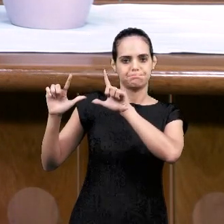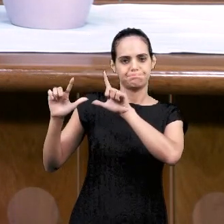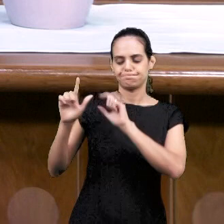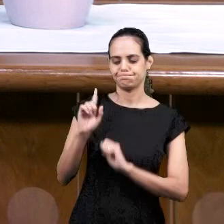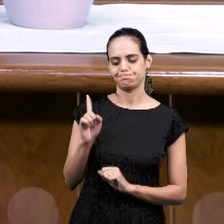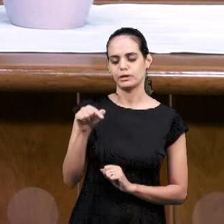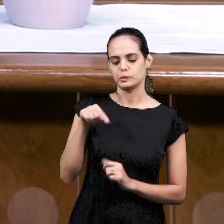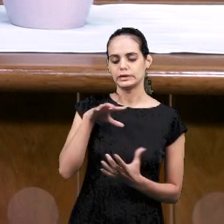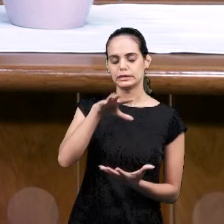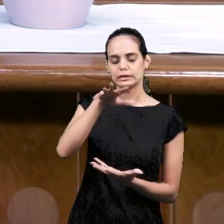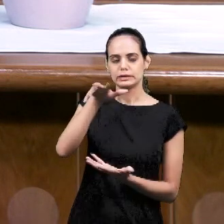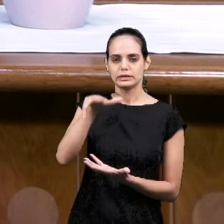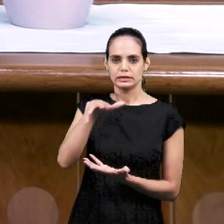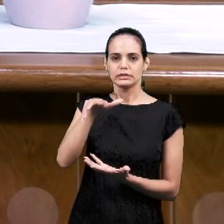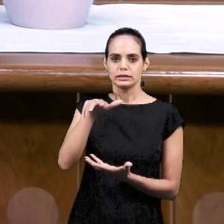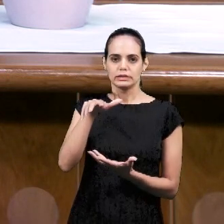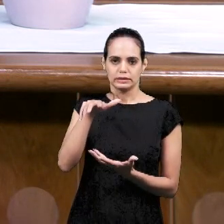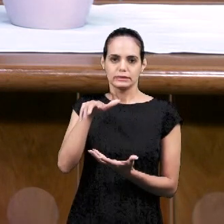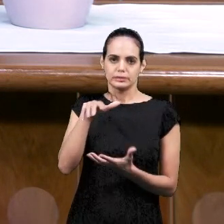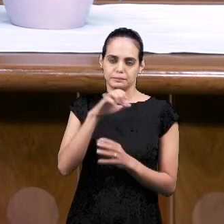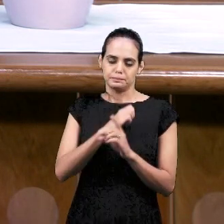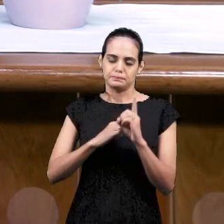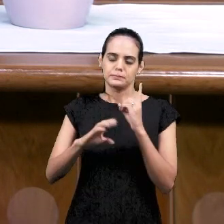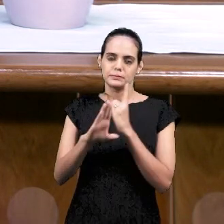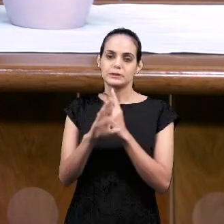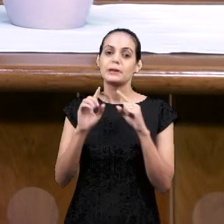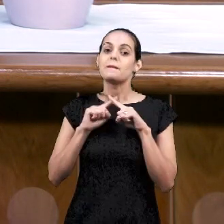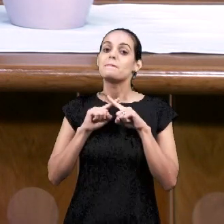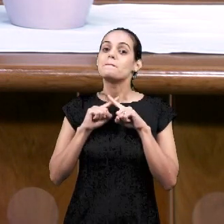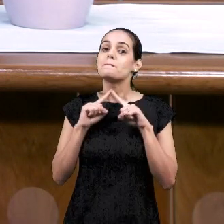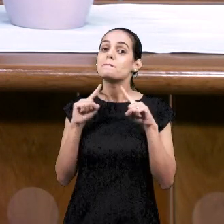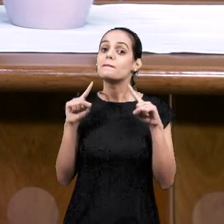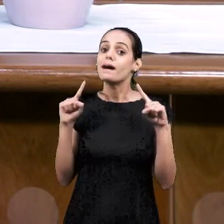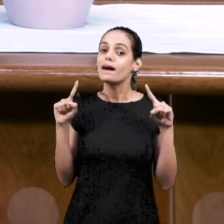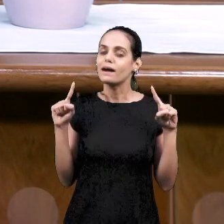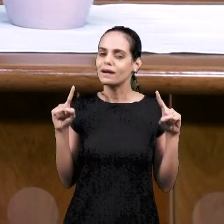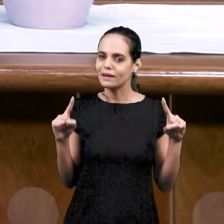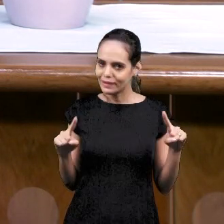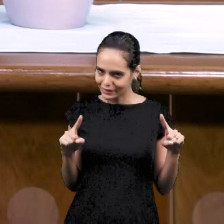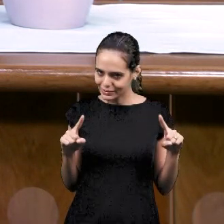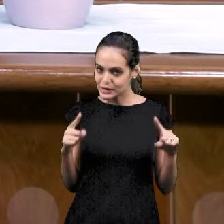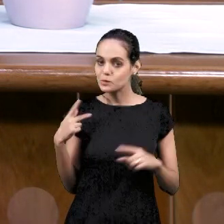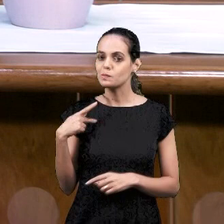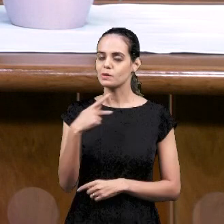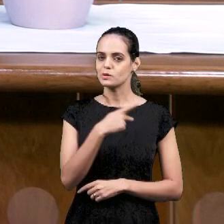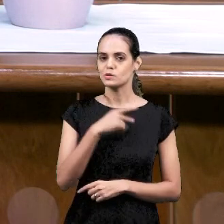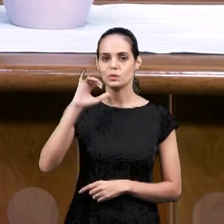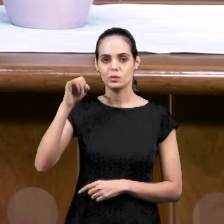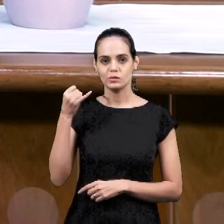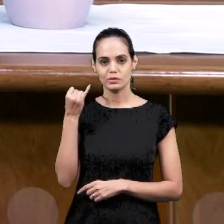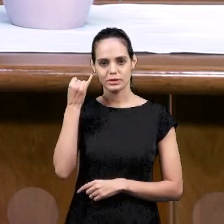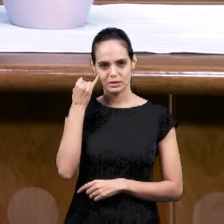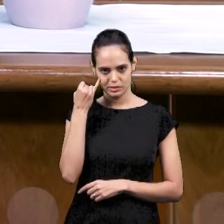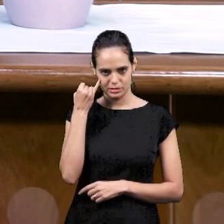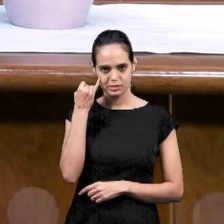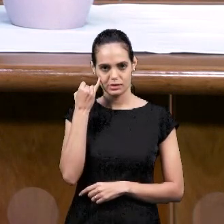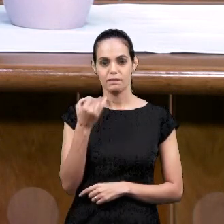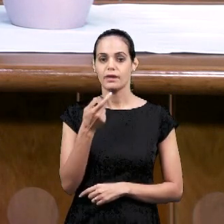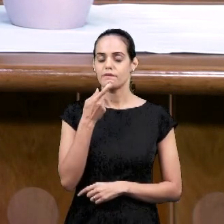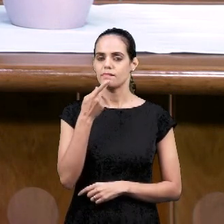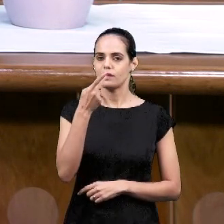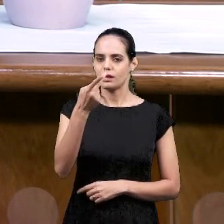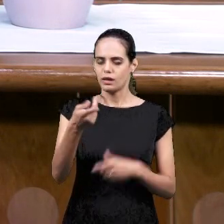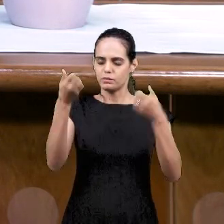sont pas présentées ou transmises à l'école biblique. Et à la fin de cette école biblique, le pasteur Josias Junior va donner une